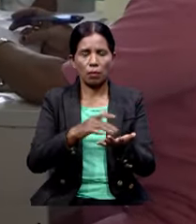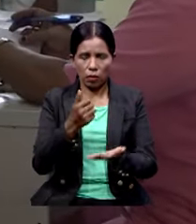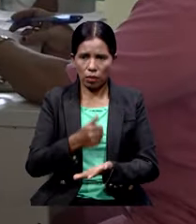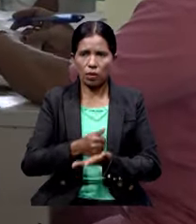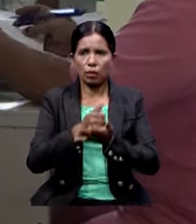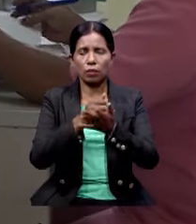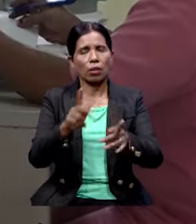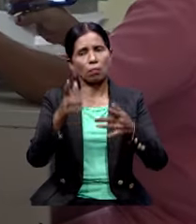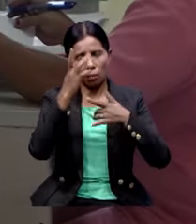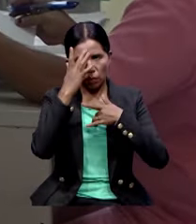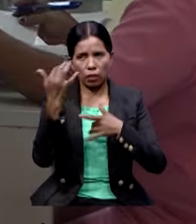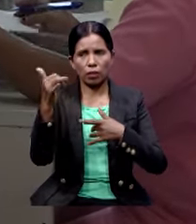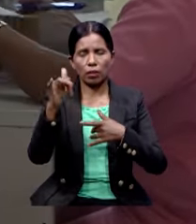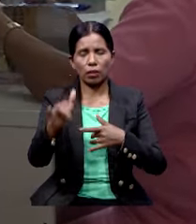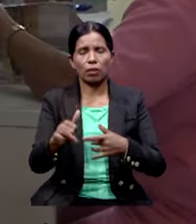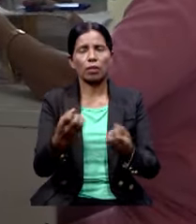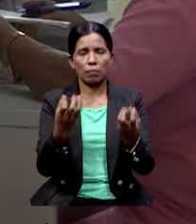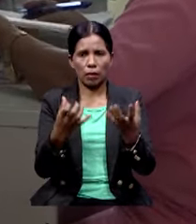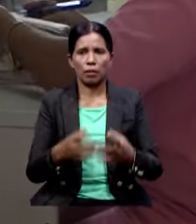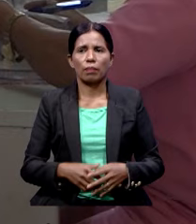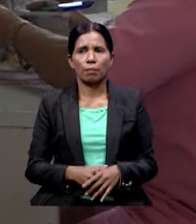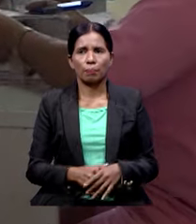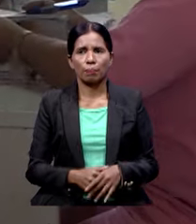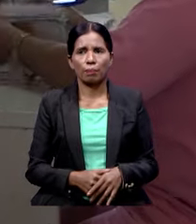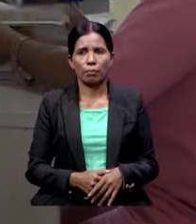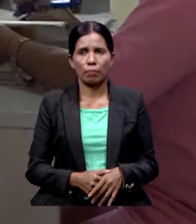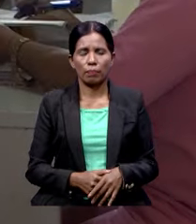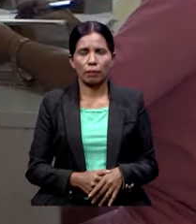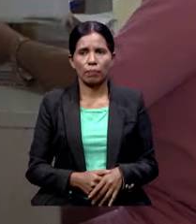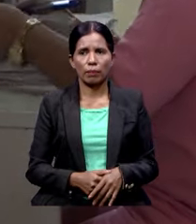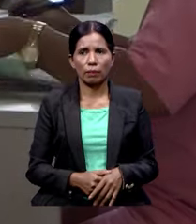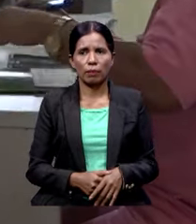atendimento ba paciente sira se suficiente. Celina López, Dilma Suzetti, Ziemen.